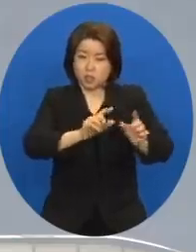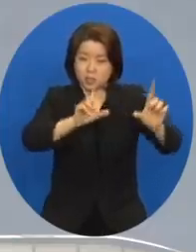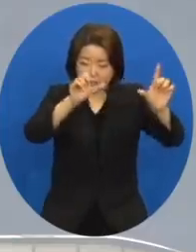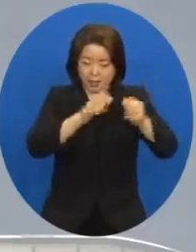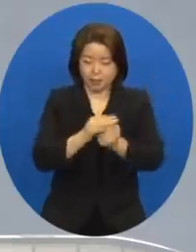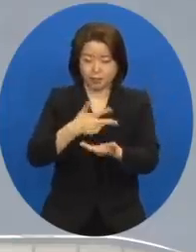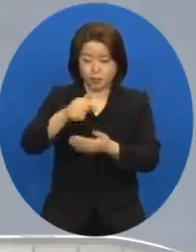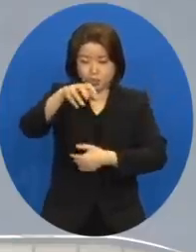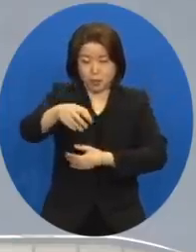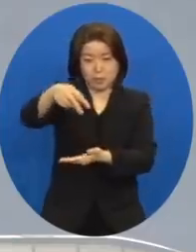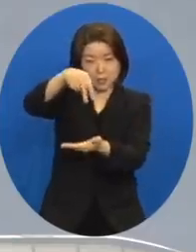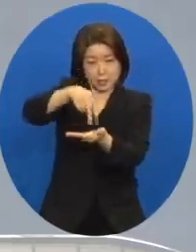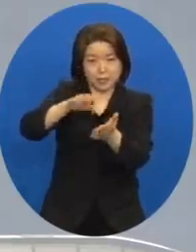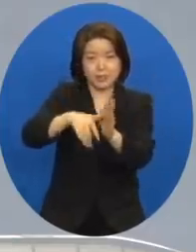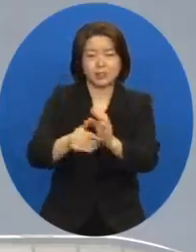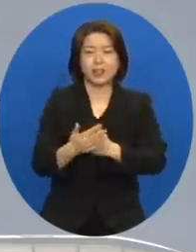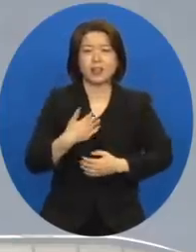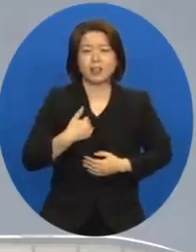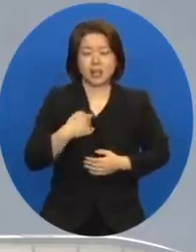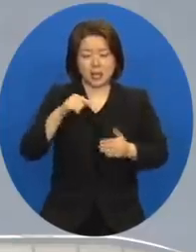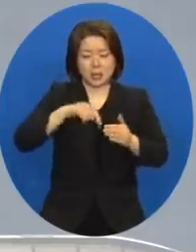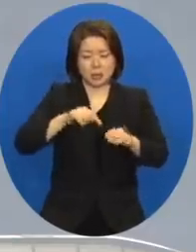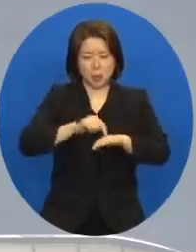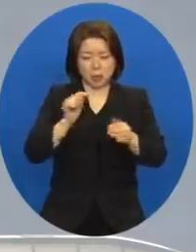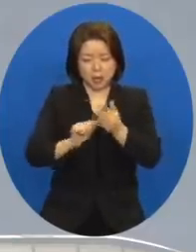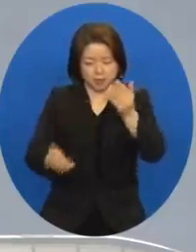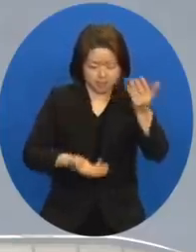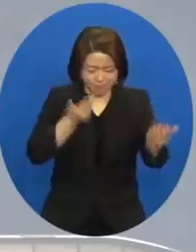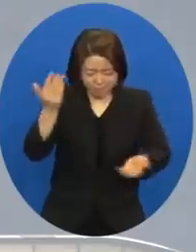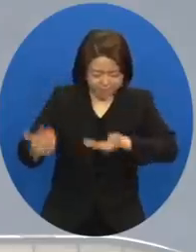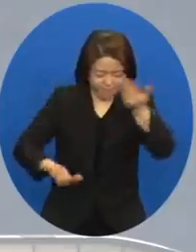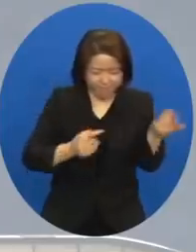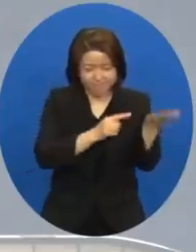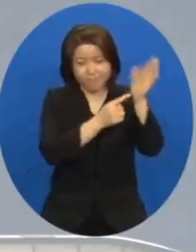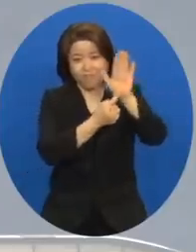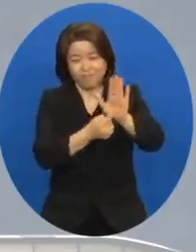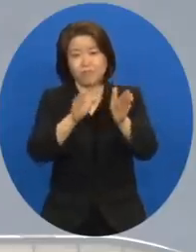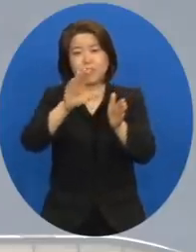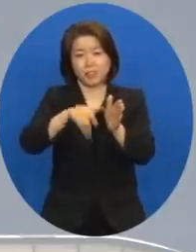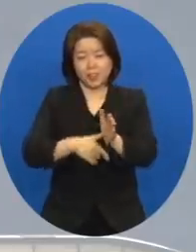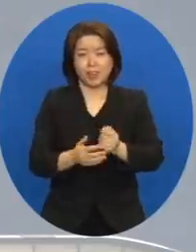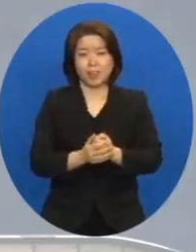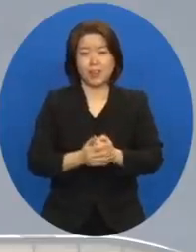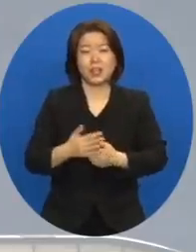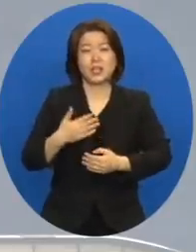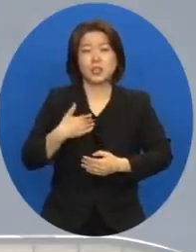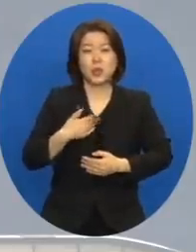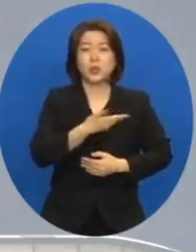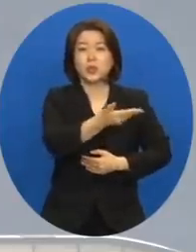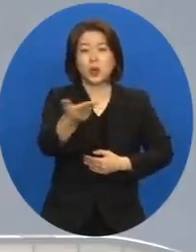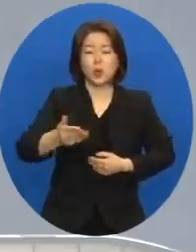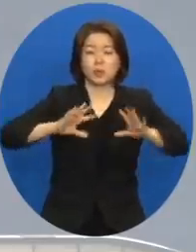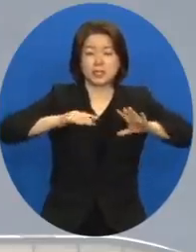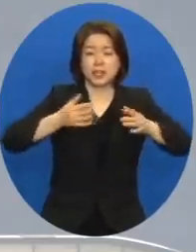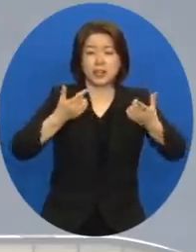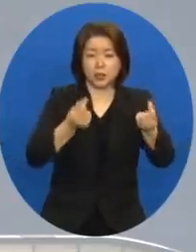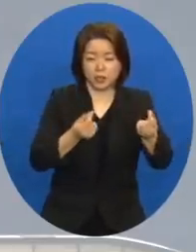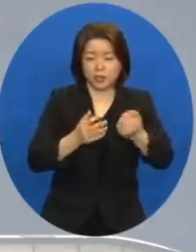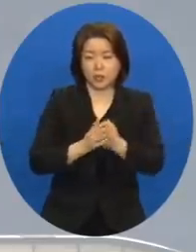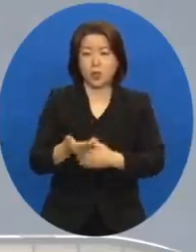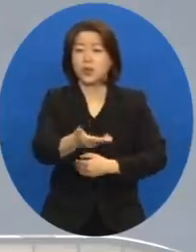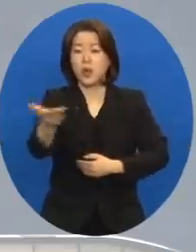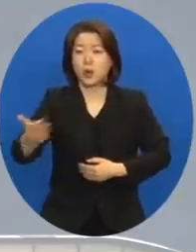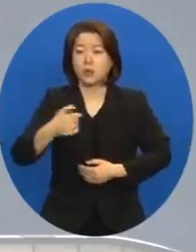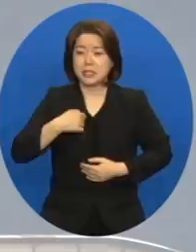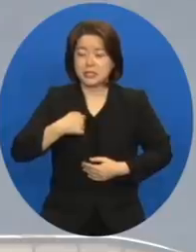섰을 때 우리 속마음이 다 드러나는 그날 저는 여러분의 자랑거리가 되고 여러분은 제 자랑거리가